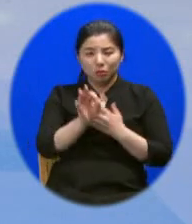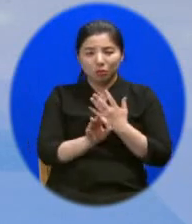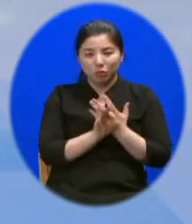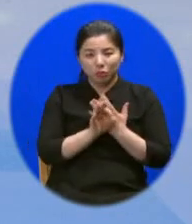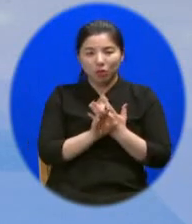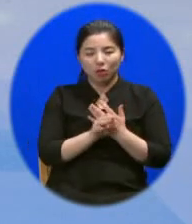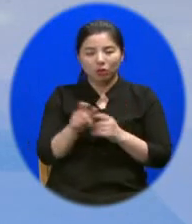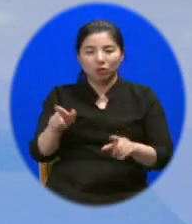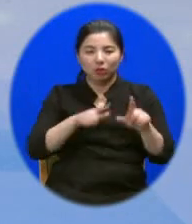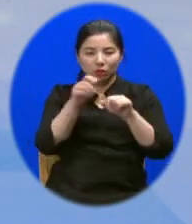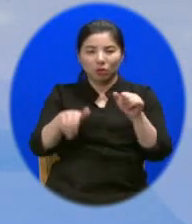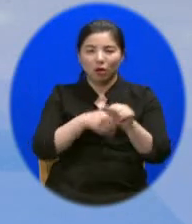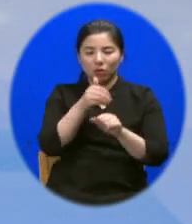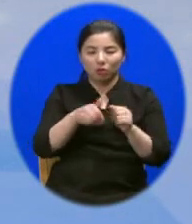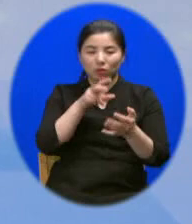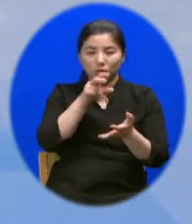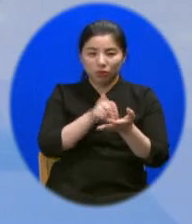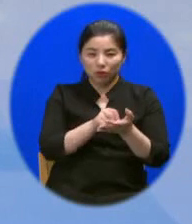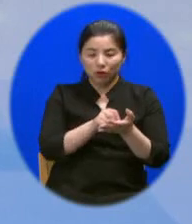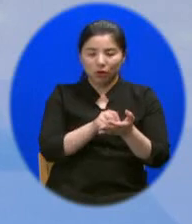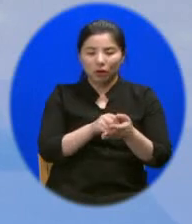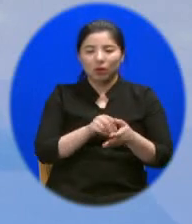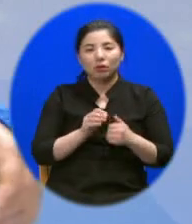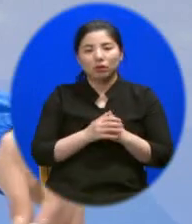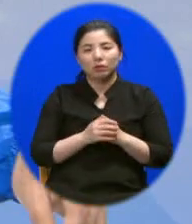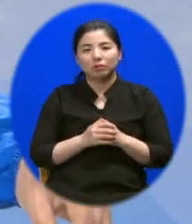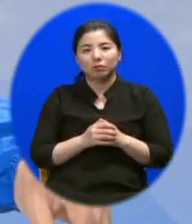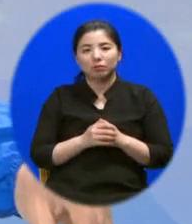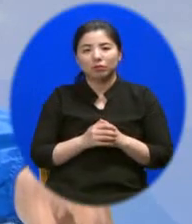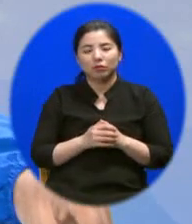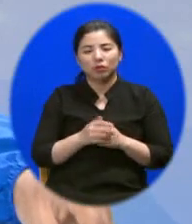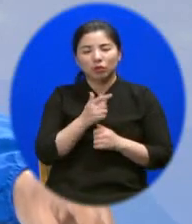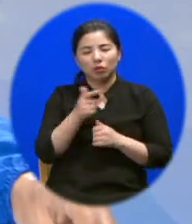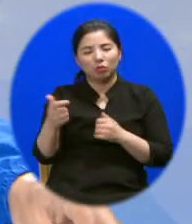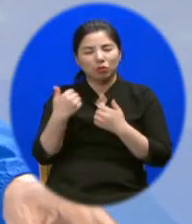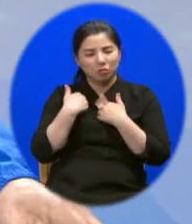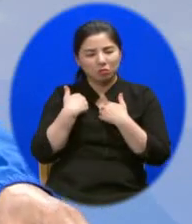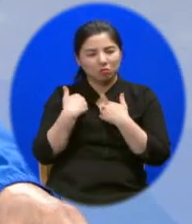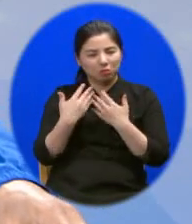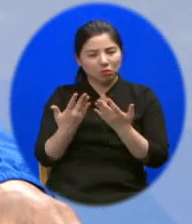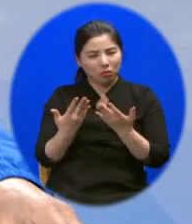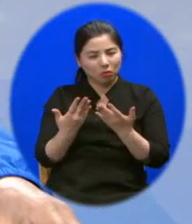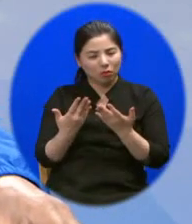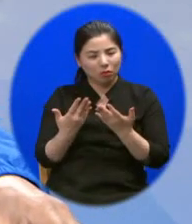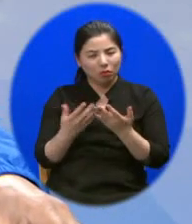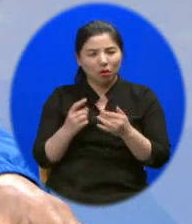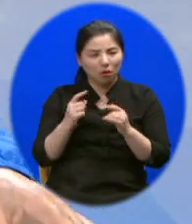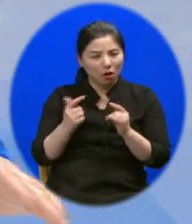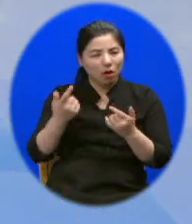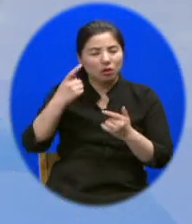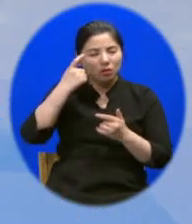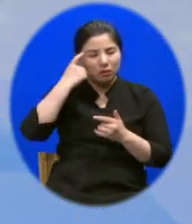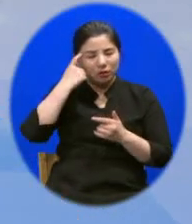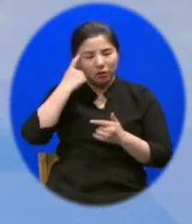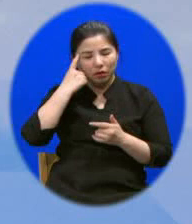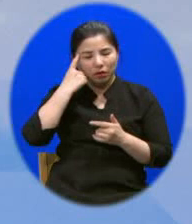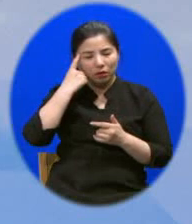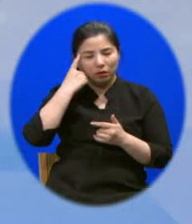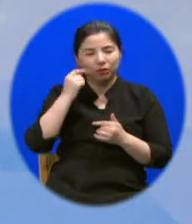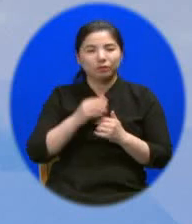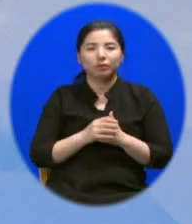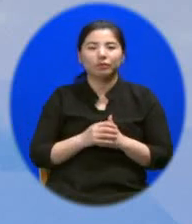정적과 개선 문제를 저희가 김동우 방치하고 있던 상황을 아니었는지 를 한번